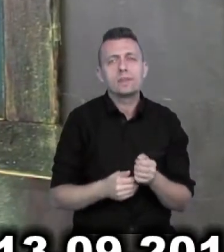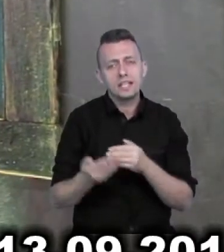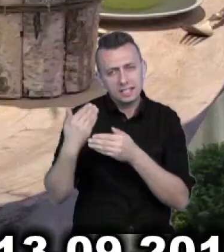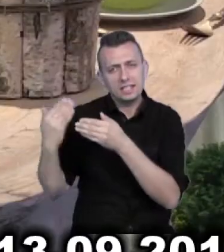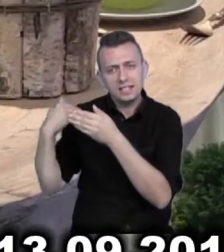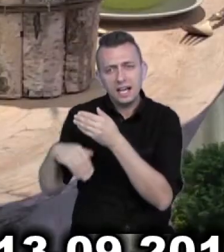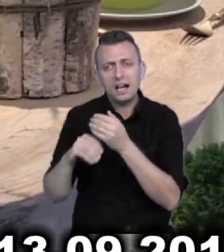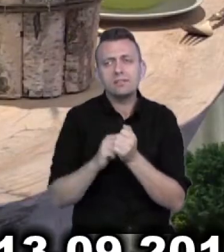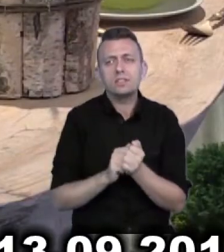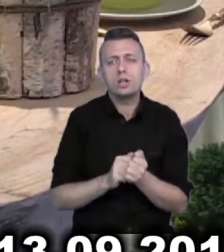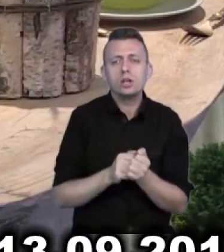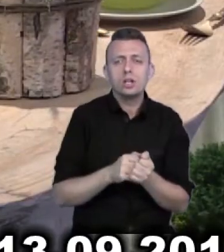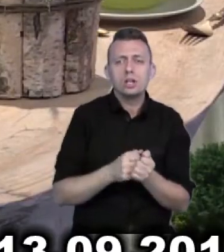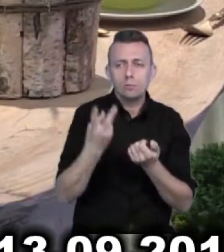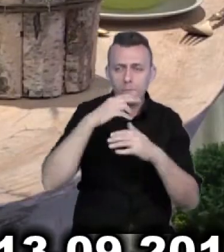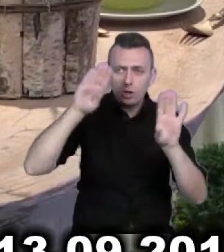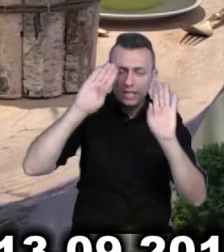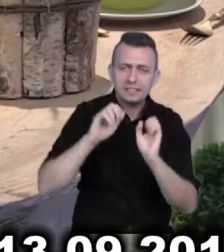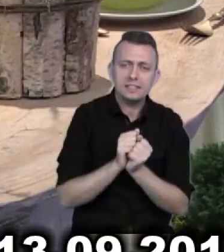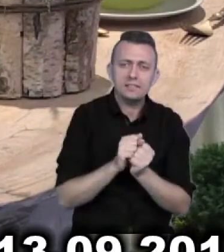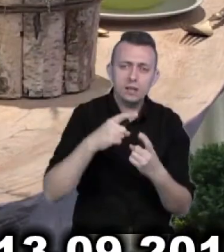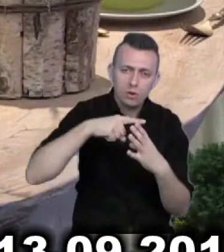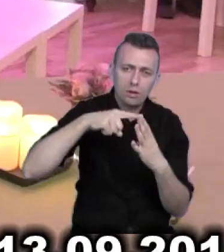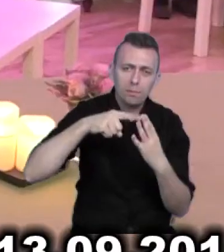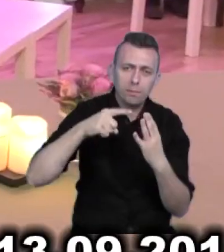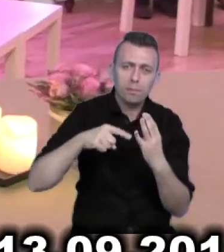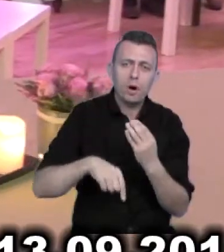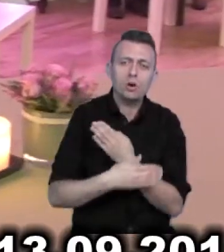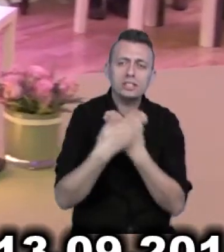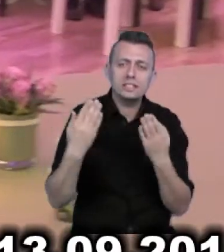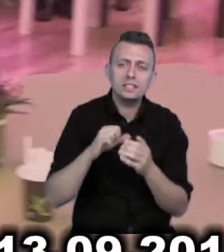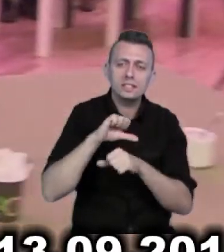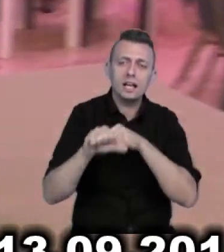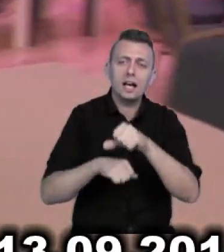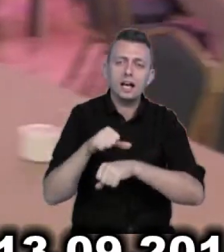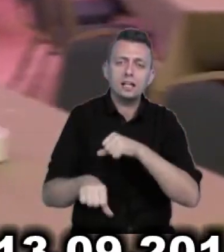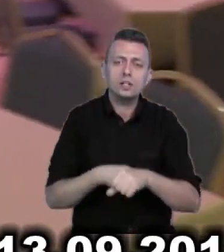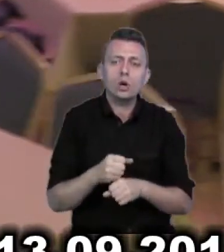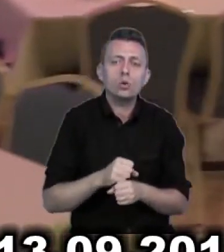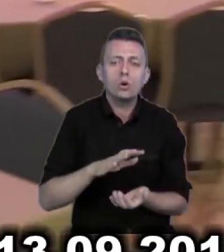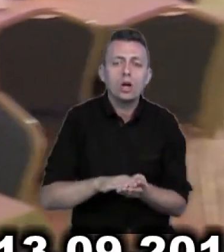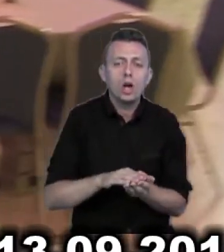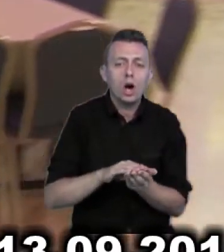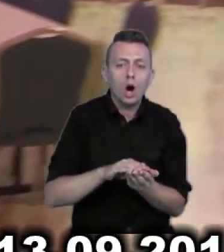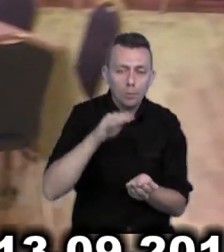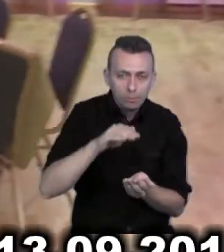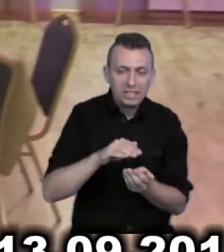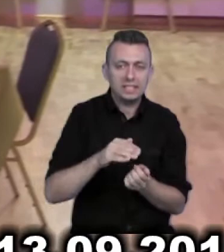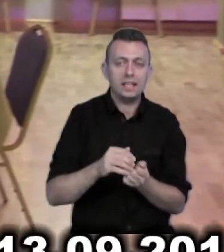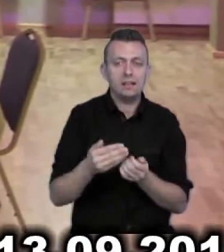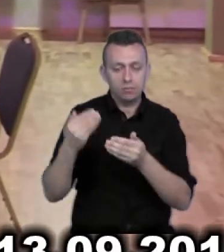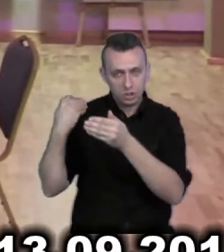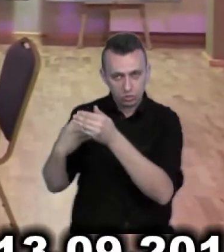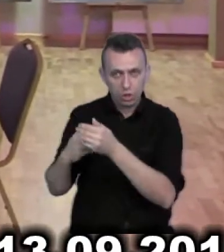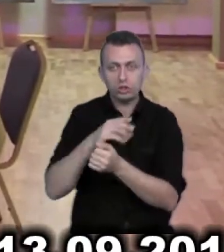i natury, wyznaczał pory dnia i roku, uchodził za pośrednika między kosmosem a życiem ziemskim. Swą opieką okrywał także zakochanych.